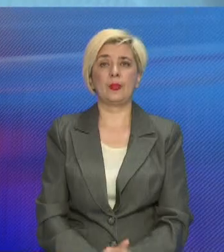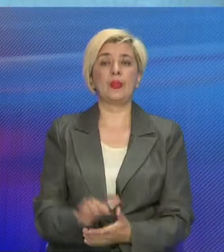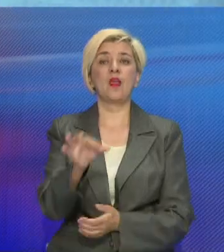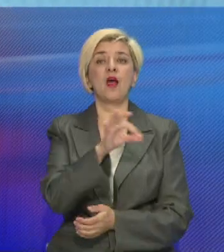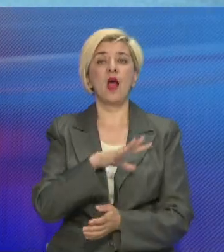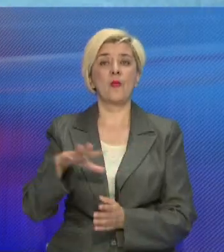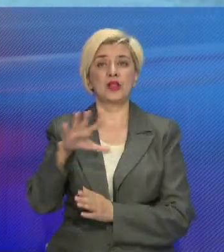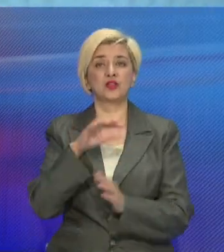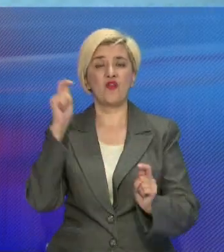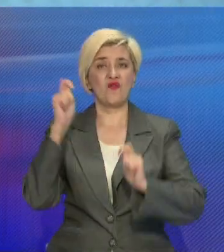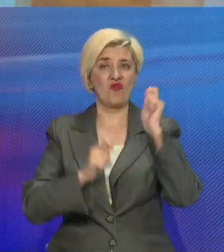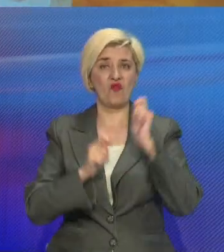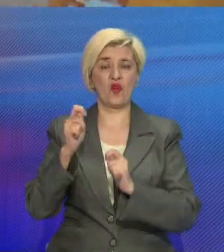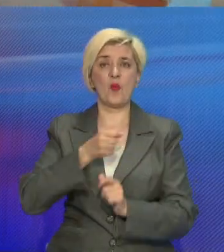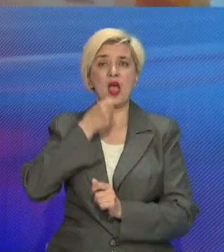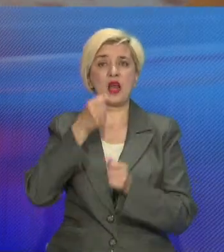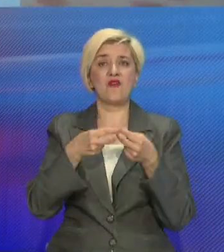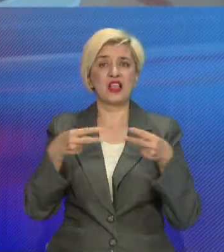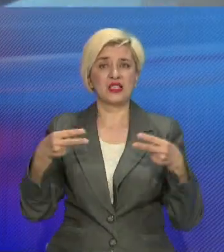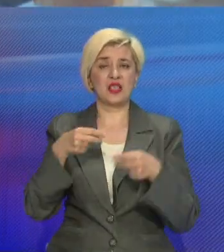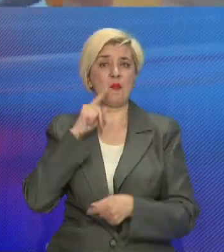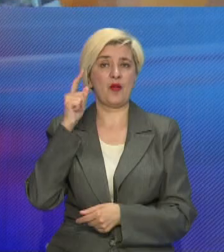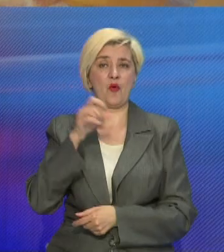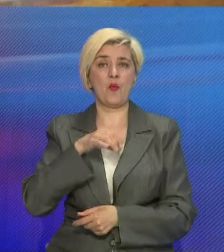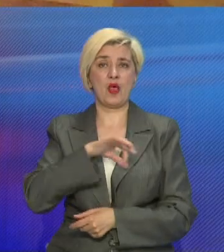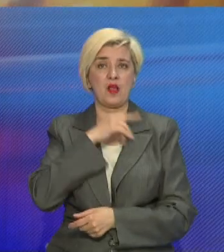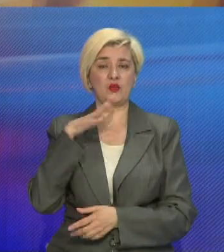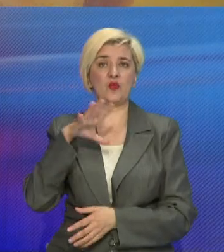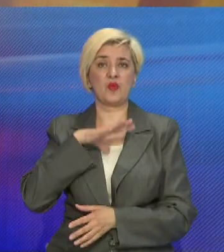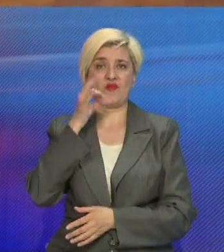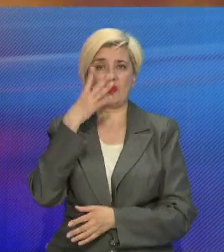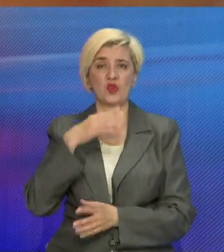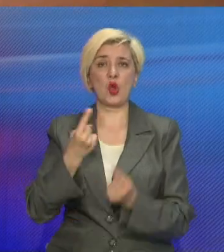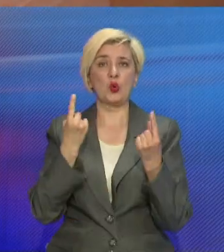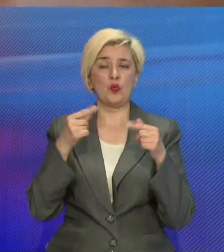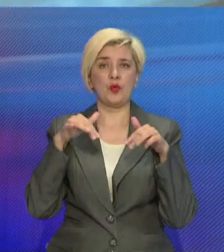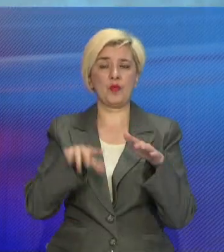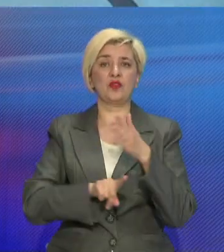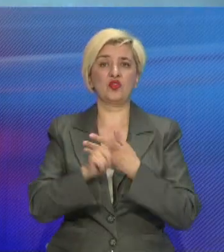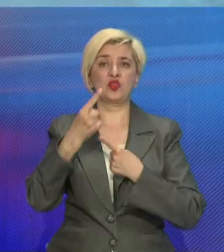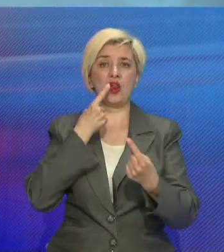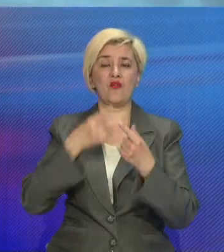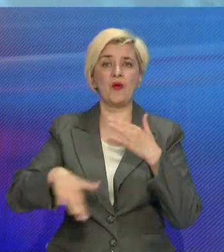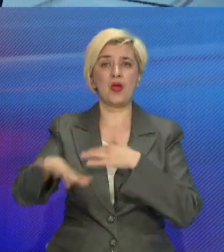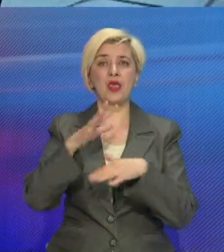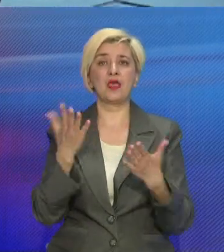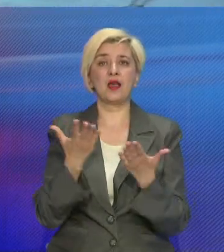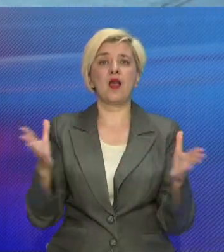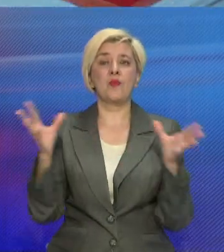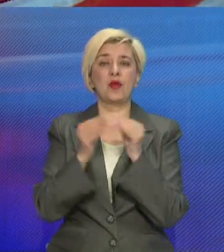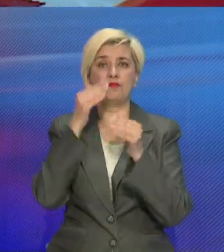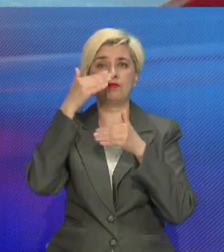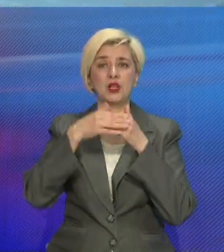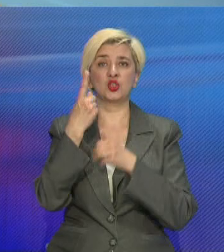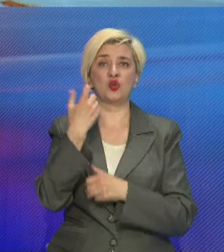Обласний форум «Ровесники молодой Беларуси» прошел у Гродні. Масштабное мероприятие стартовало с диалоговой пляцовки, которая объединила около